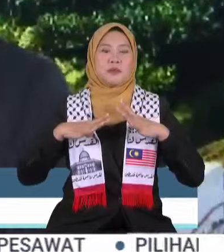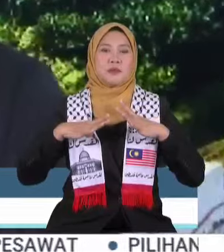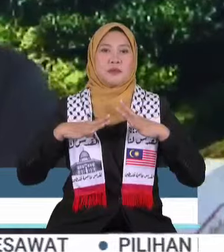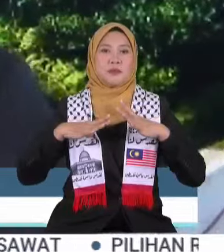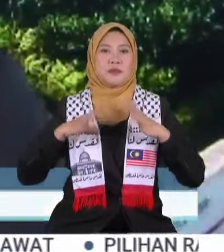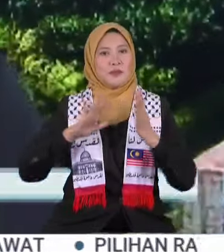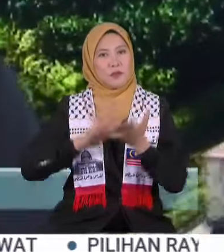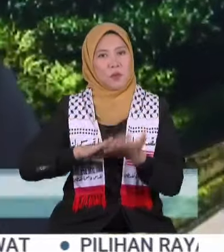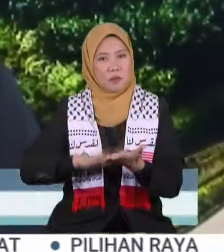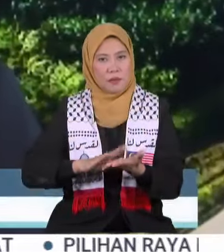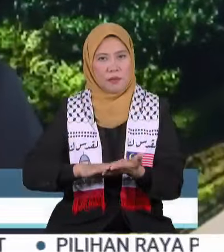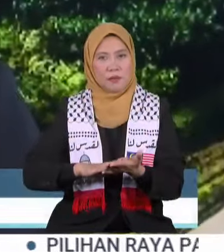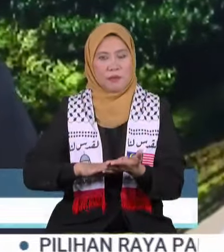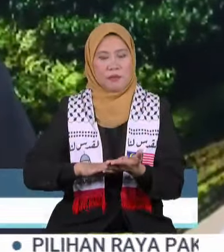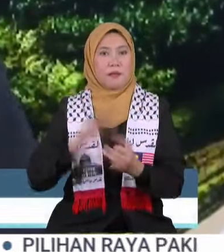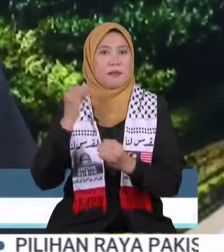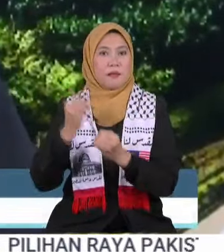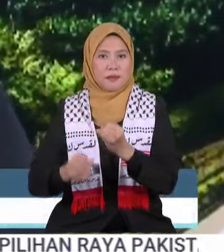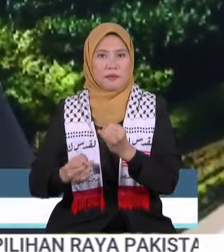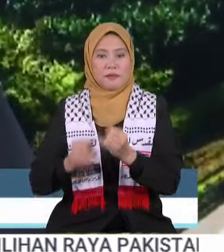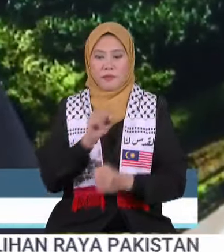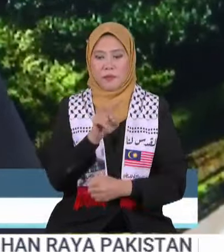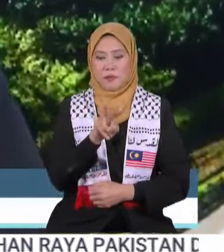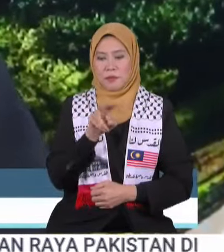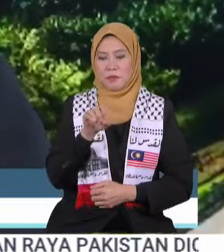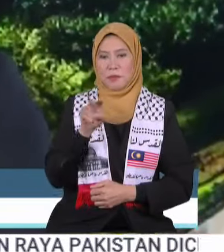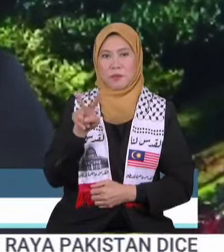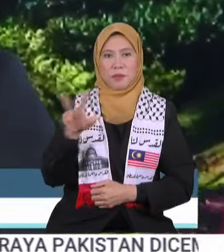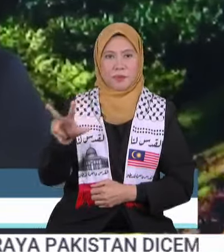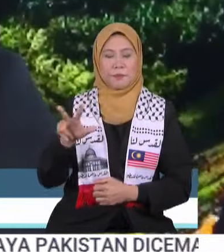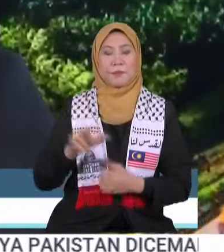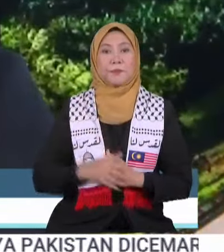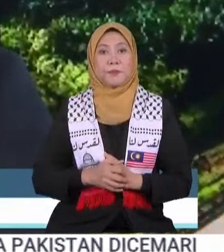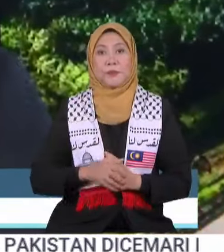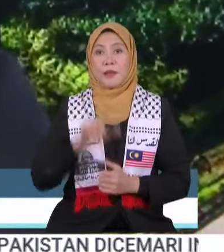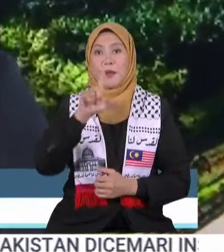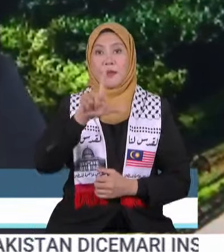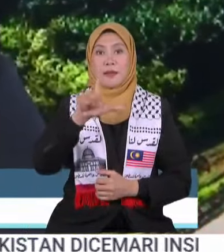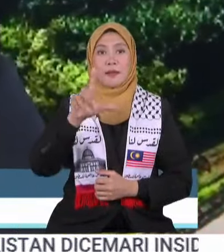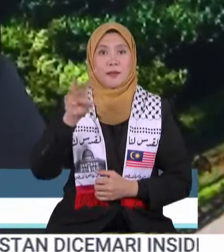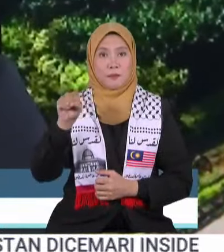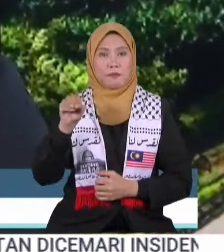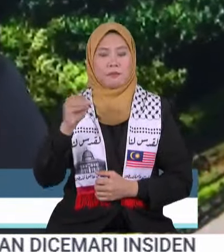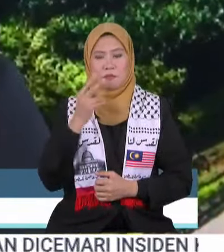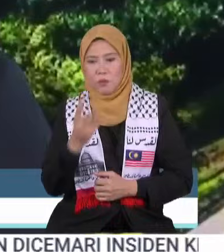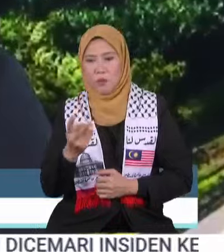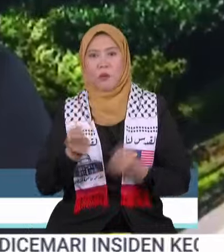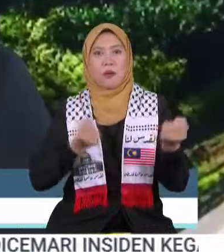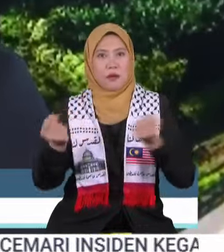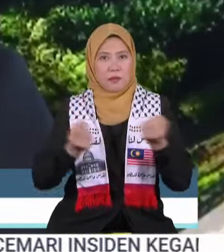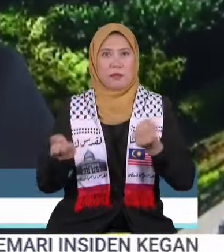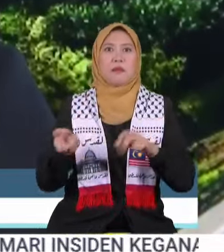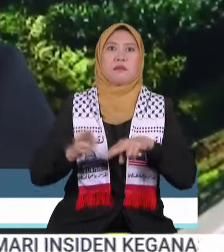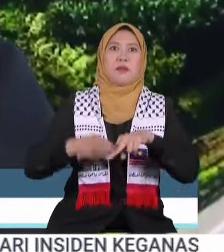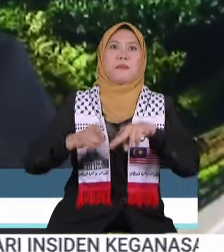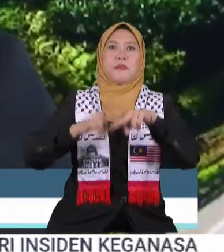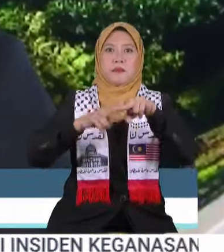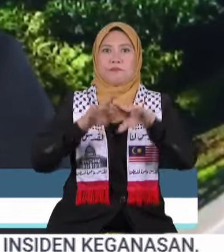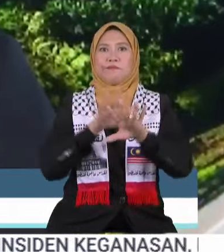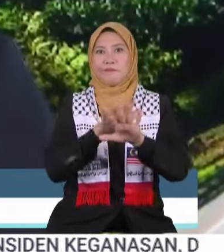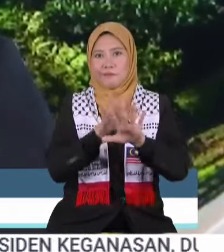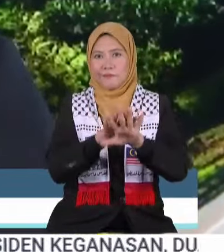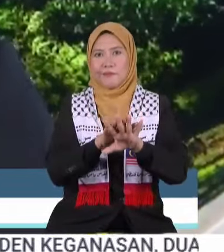permulaan cuti sekolah penggal akhir tahun 2023. Pihak LLM juga menjangkakan trafik akan mula meningkat semula di lebuh raya